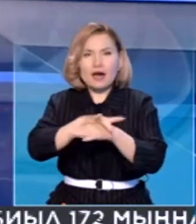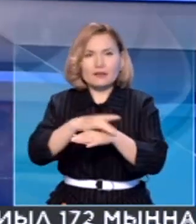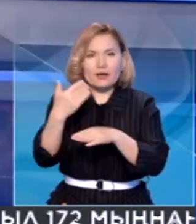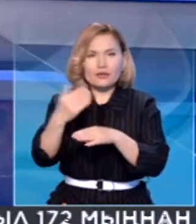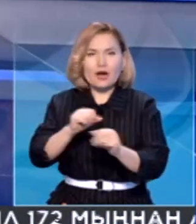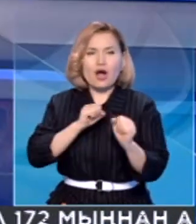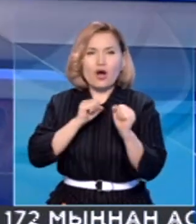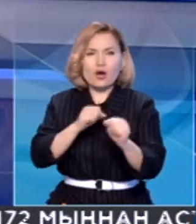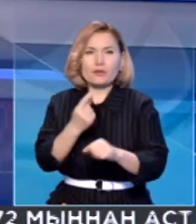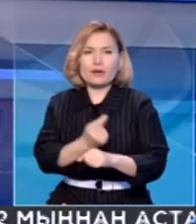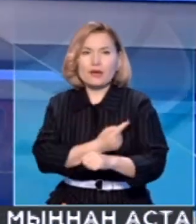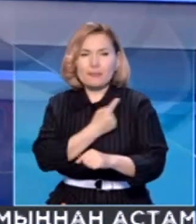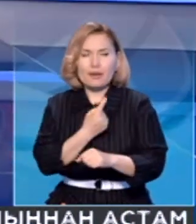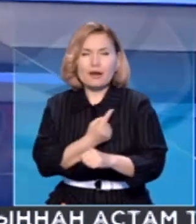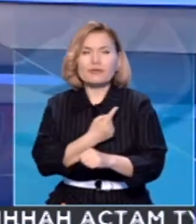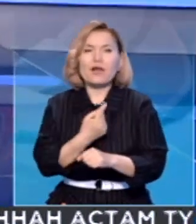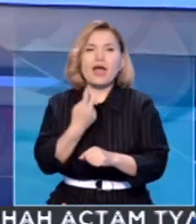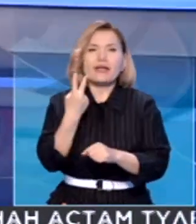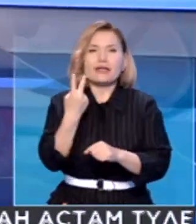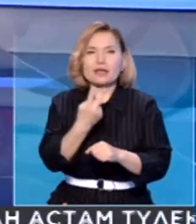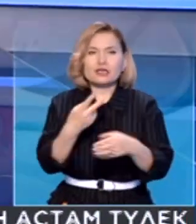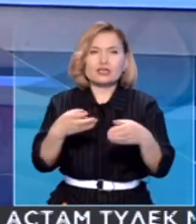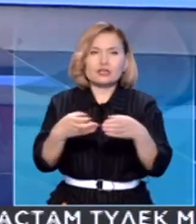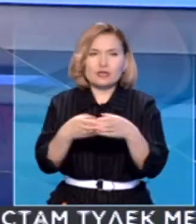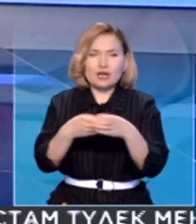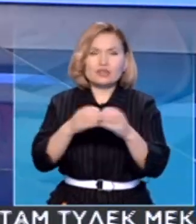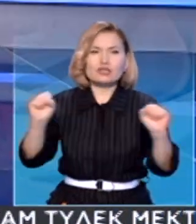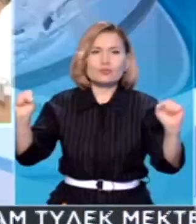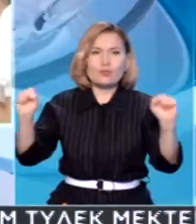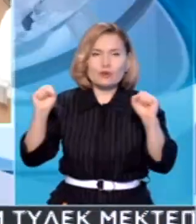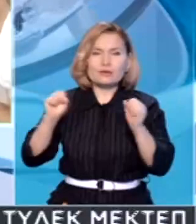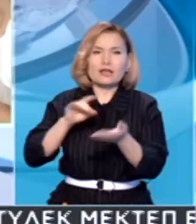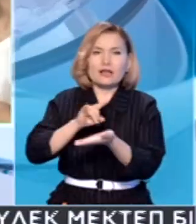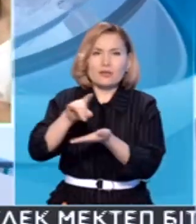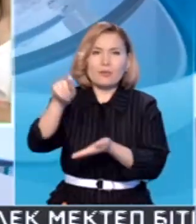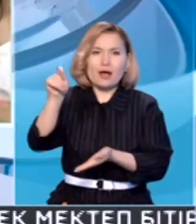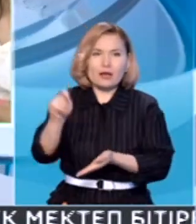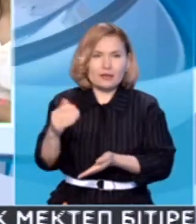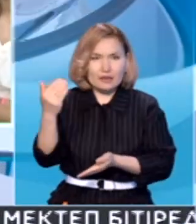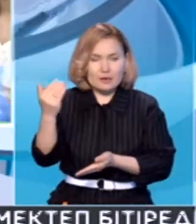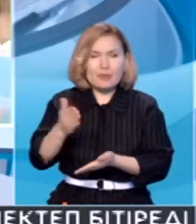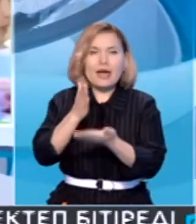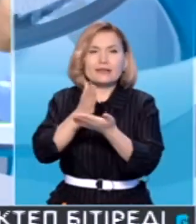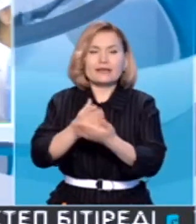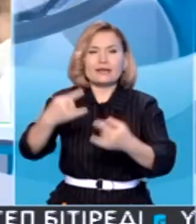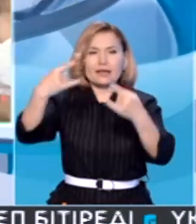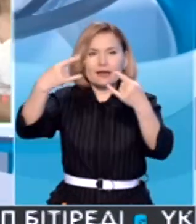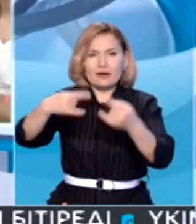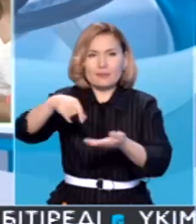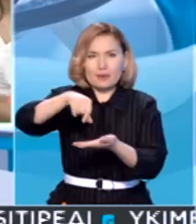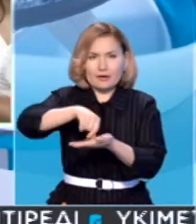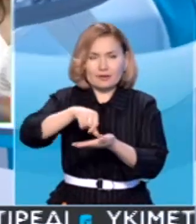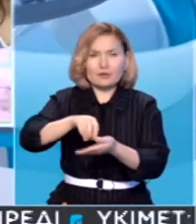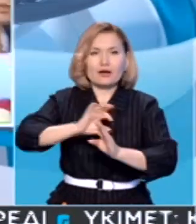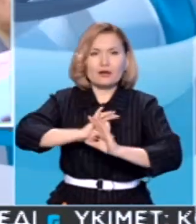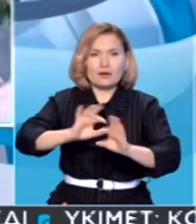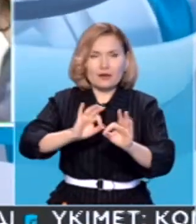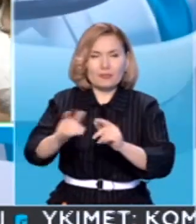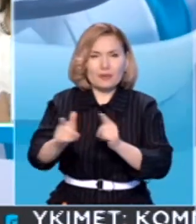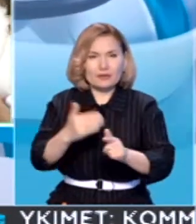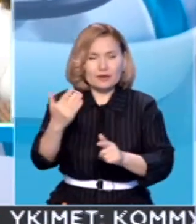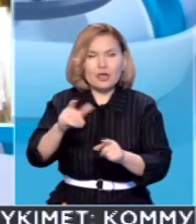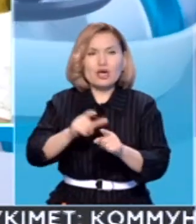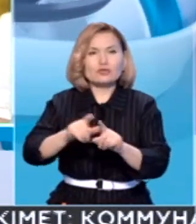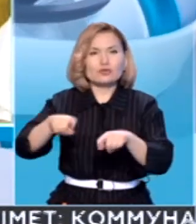қолғап шеберлерін екінші легі мінген ұшақ келіп қонды. Толырақ студиямен тікелей байланысқа шыққан әріптесім Асылбек айтуға дайын. Асылбек,